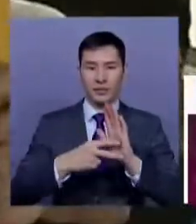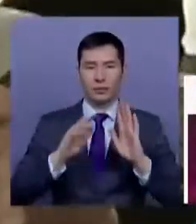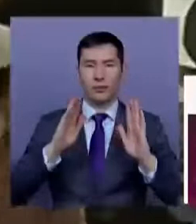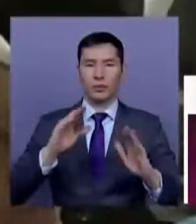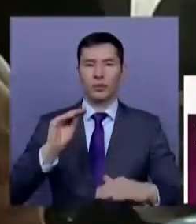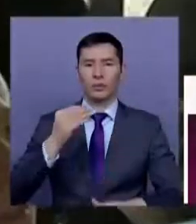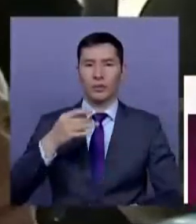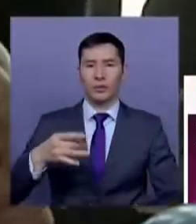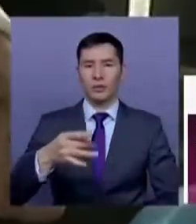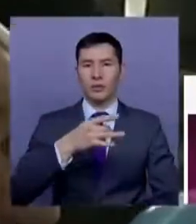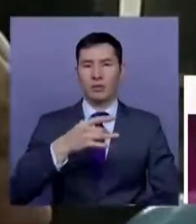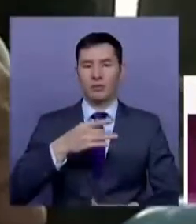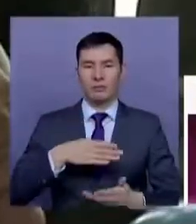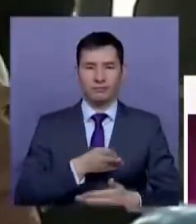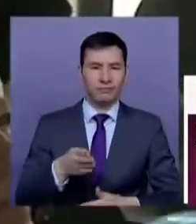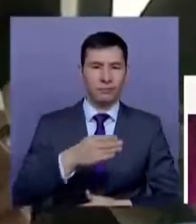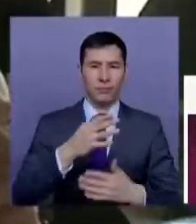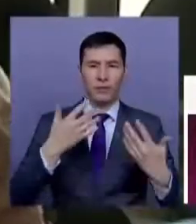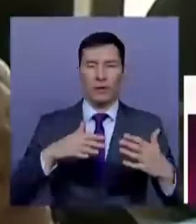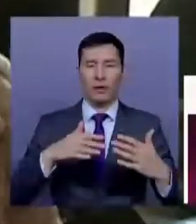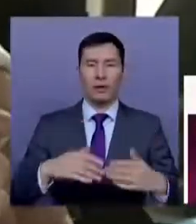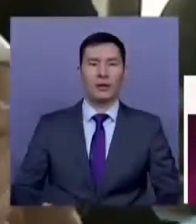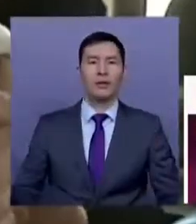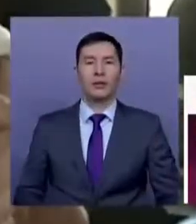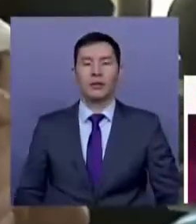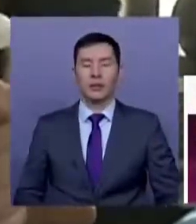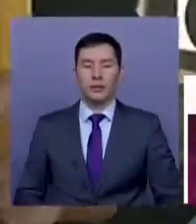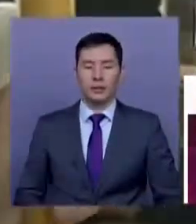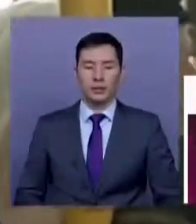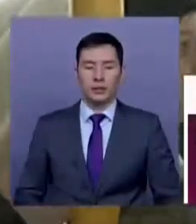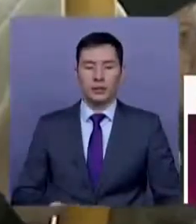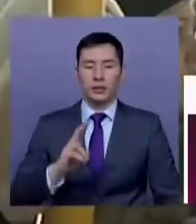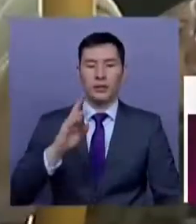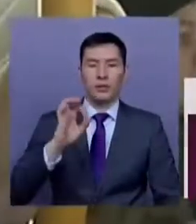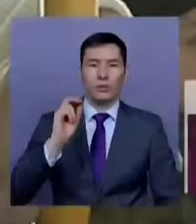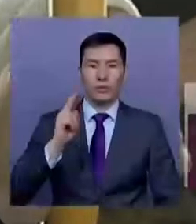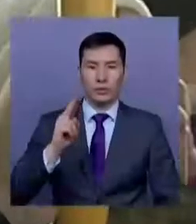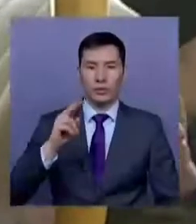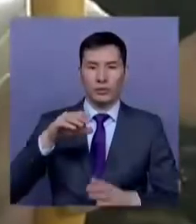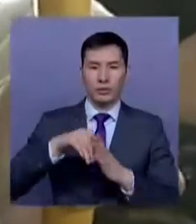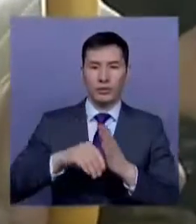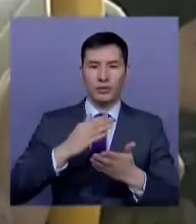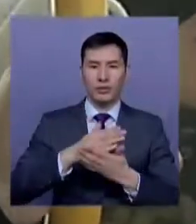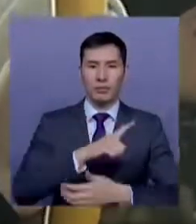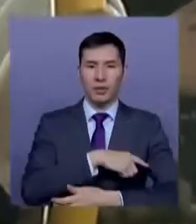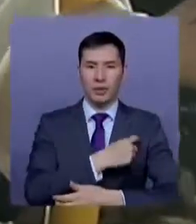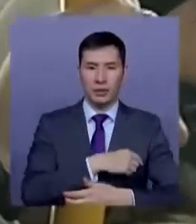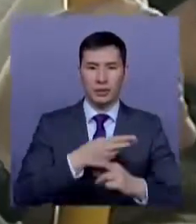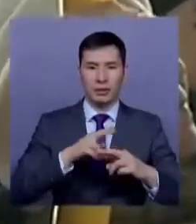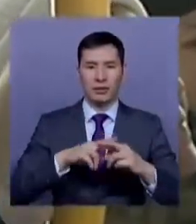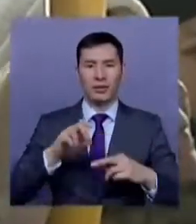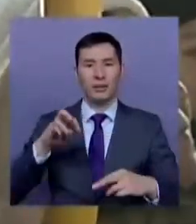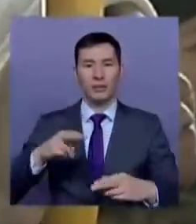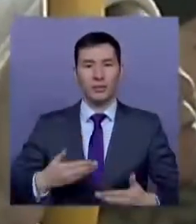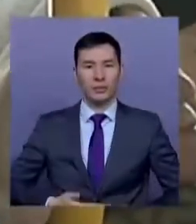ауданынан бастап Көкжиекке кіреді. Неге Көкжиекке? Ояқта емханасы тұр. Кемел шағын аудан тұрғындары осы Көкжиек